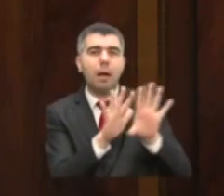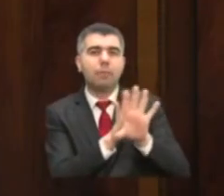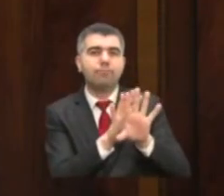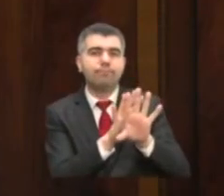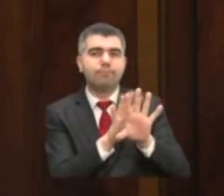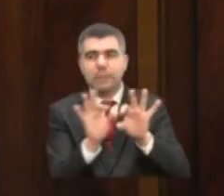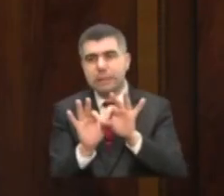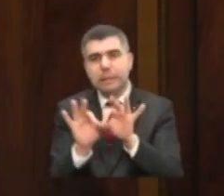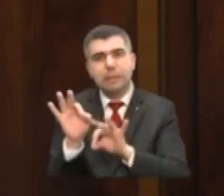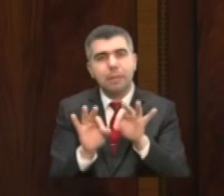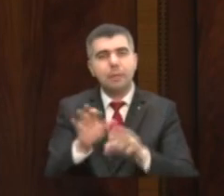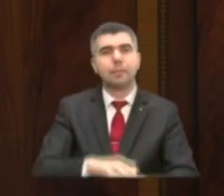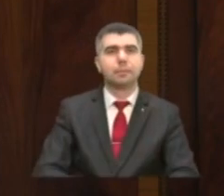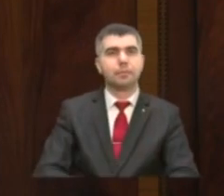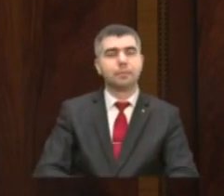تيبان لينا